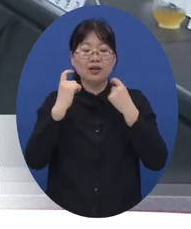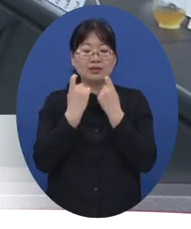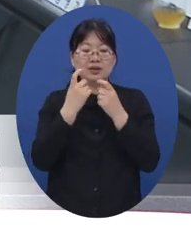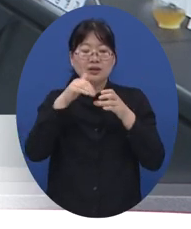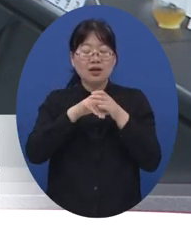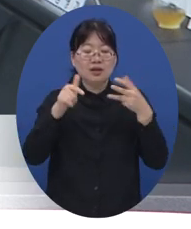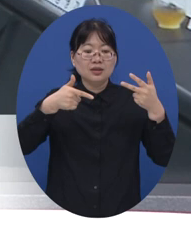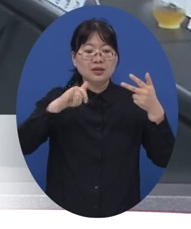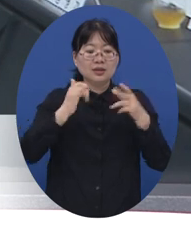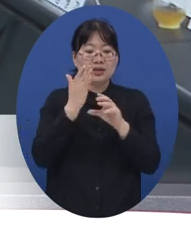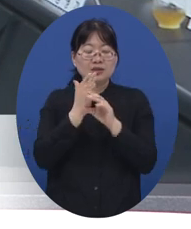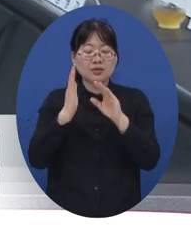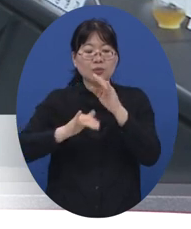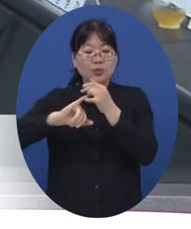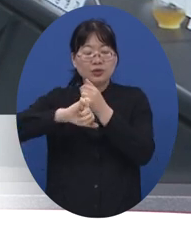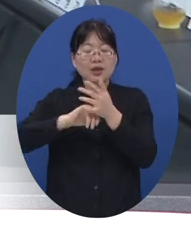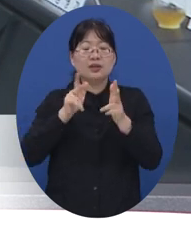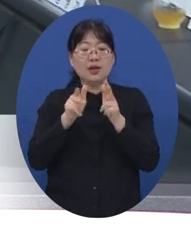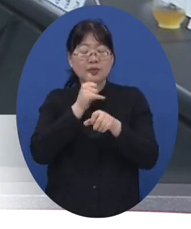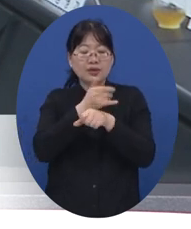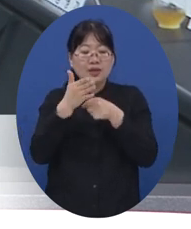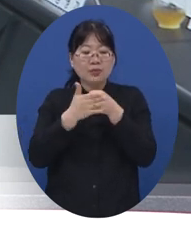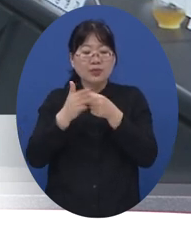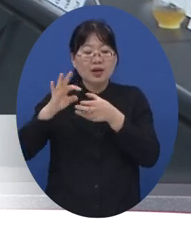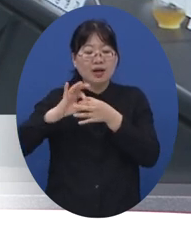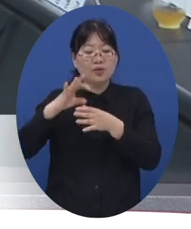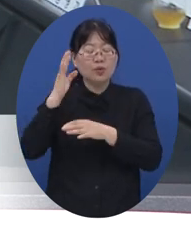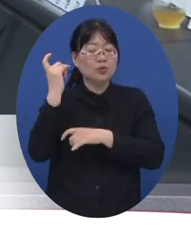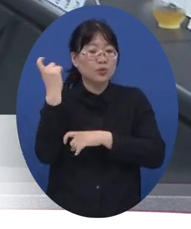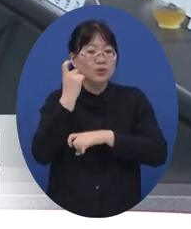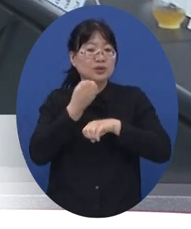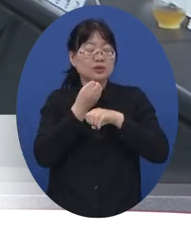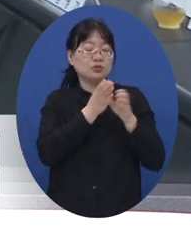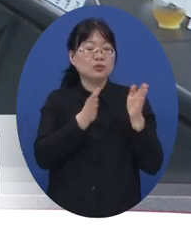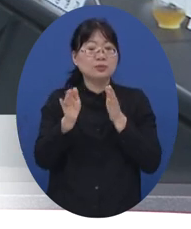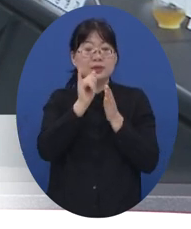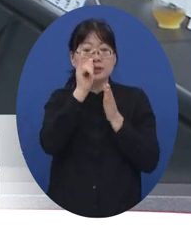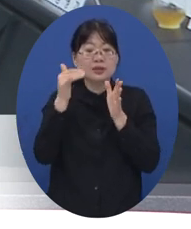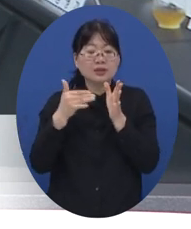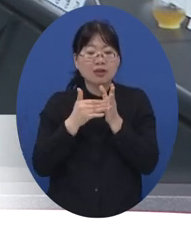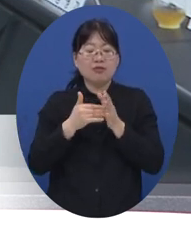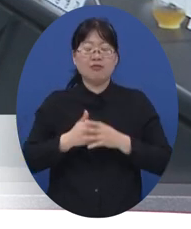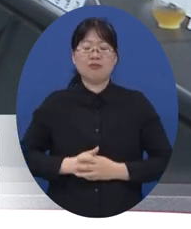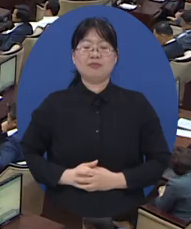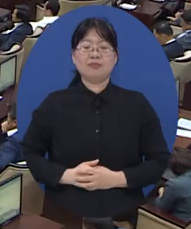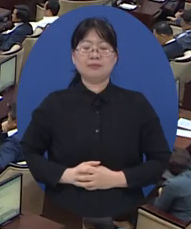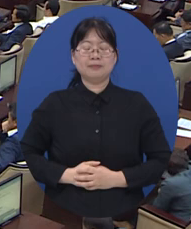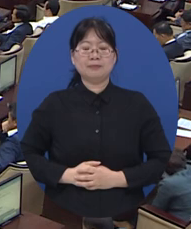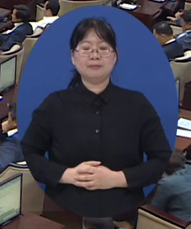이재명 경기도지사의 핵심 공약 사업인데요. 관련 소식 준비했습니다. 함께 보시죠.